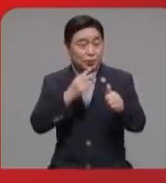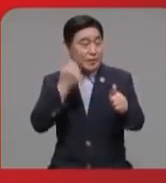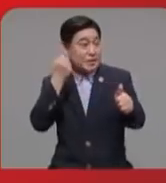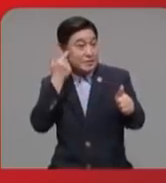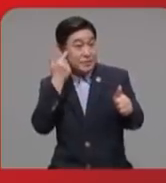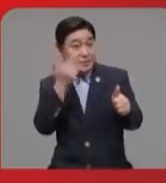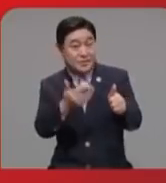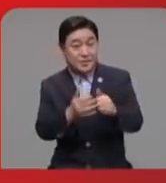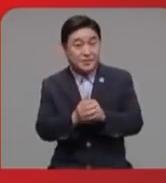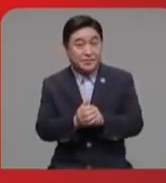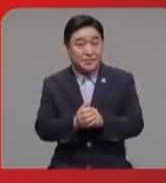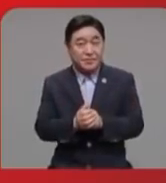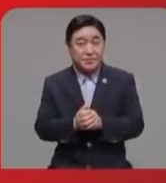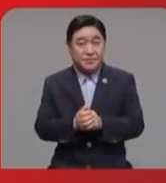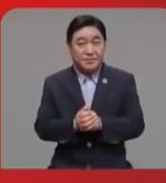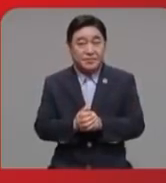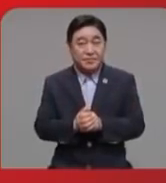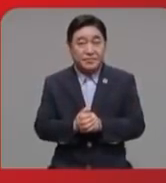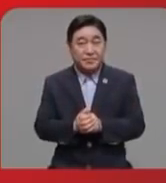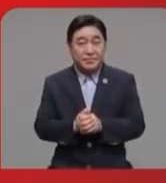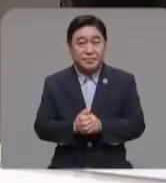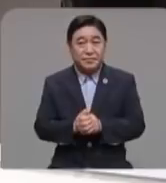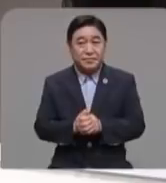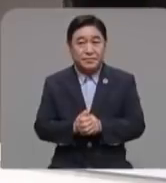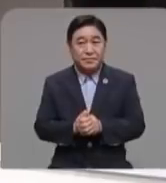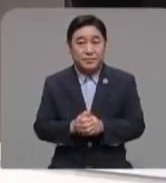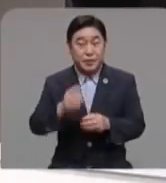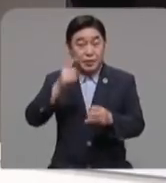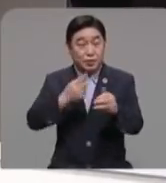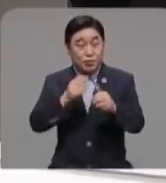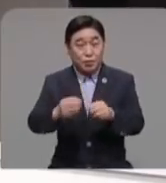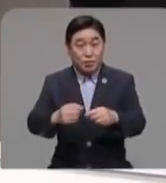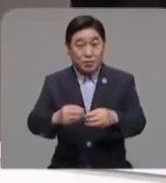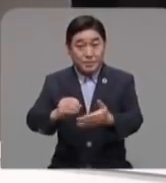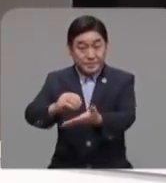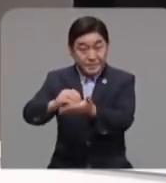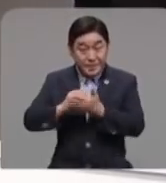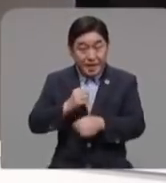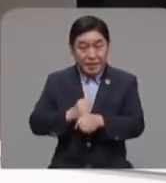다시 한번 묻겠습니다. 윤 후보님 들어오셔가지고 저는